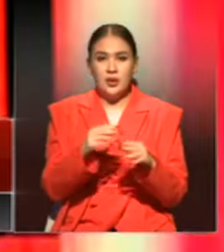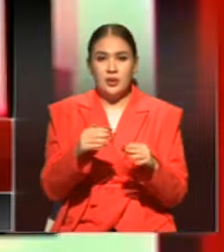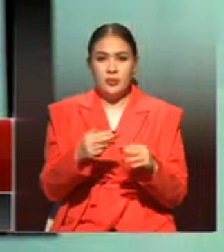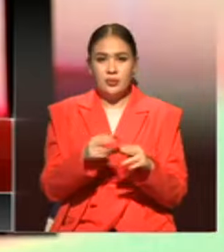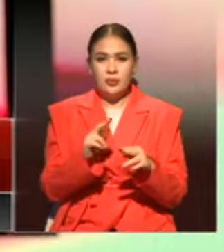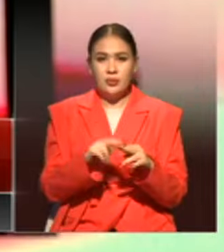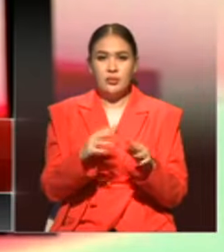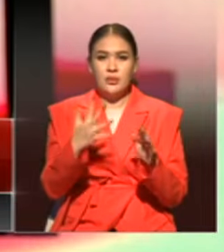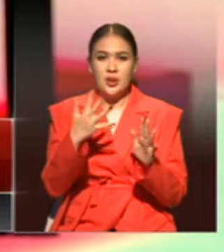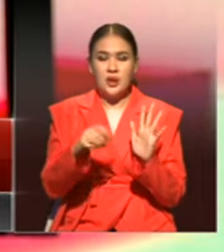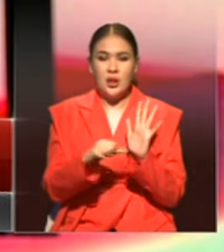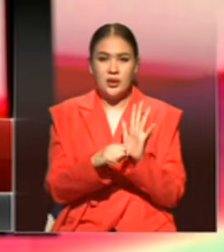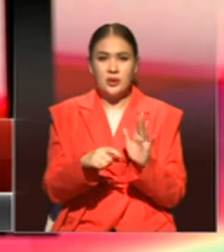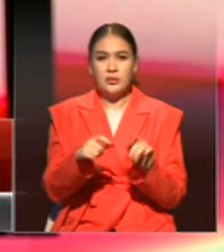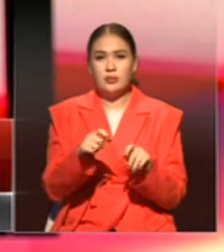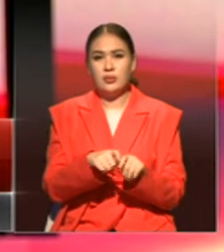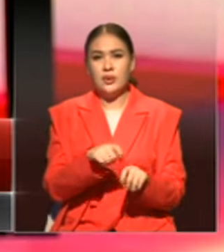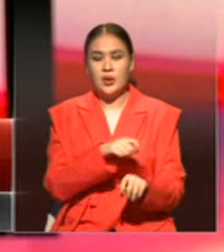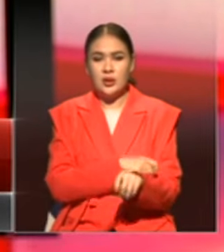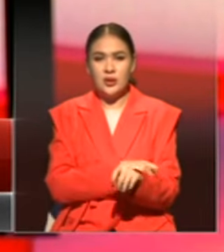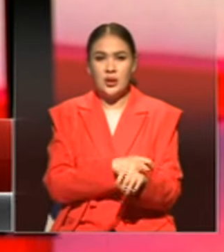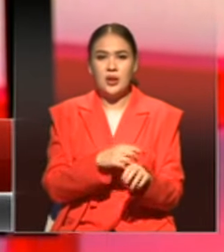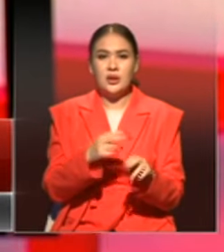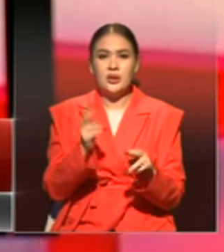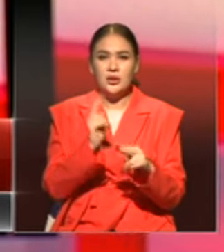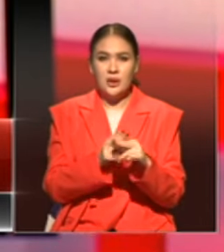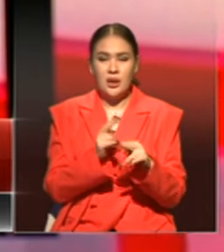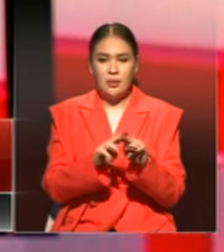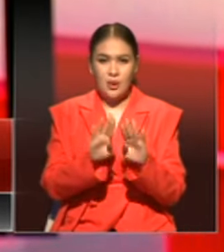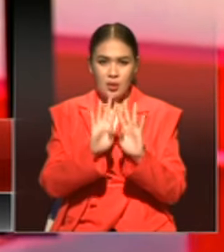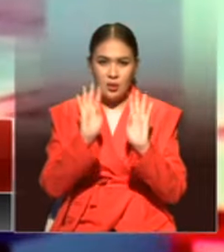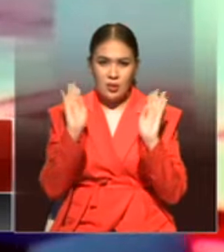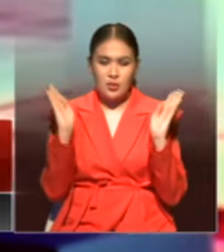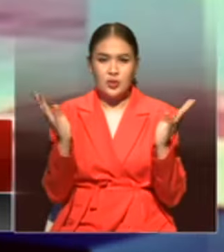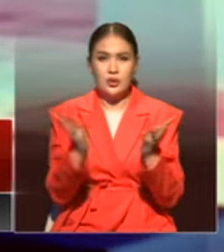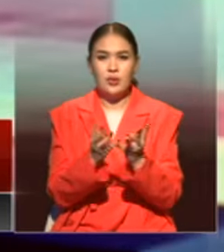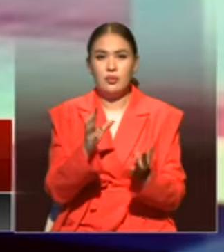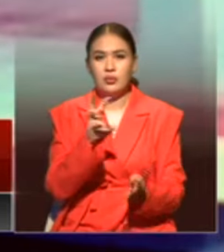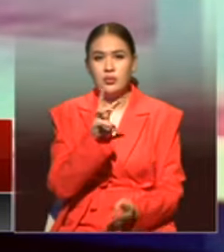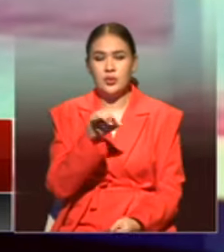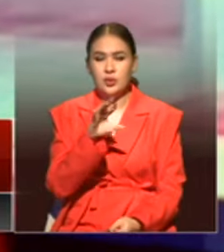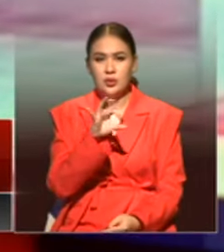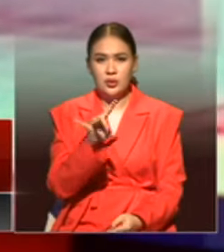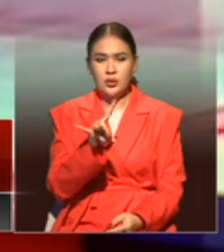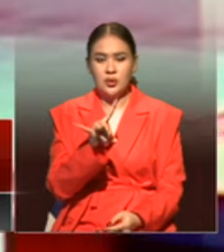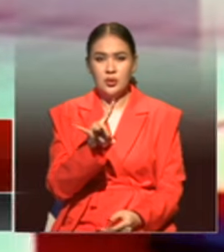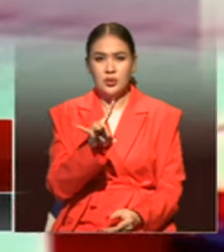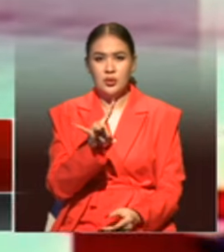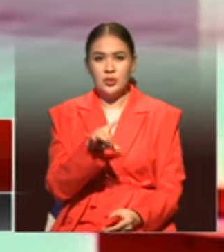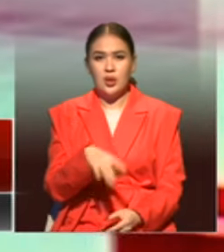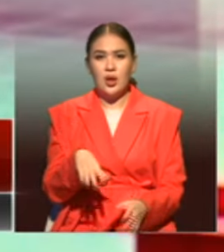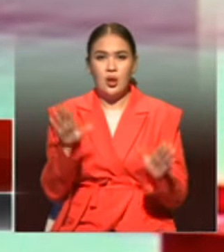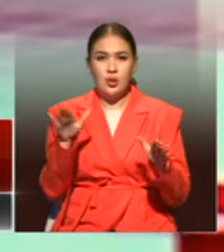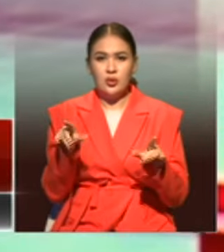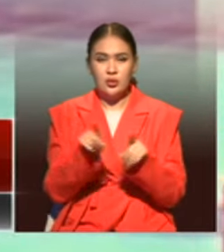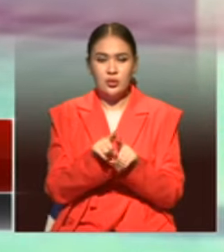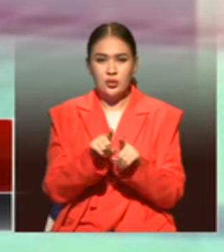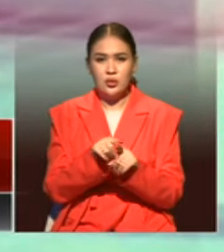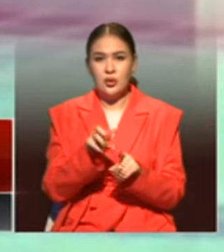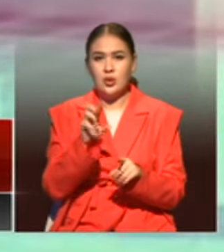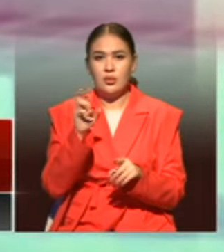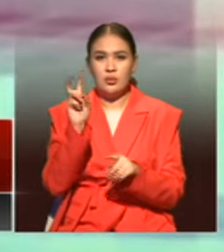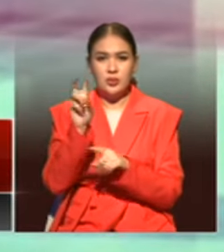бір 5-6 метр ма 10 метр қойып, темірменен қоршап қоқсық төгу алаңын қоршаса, құстар да оған қонбас